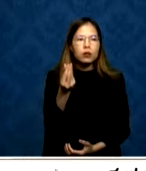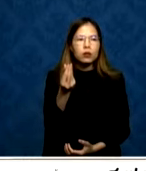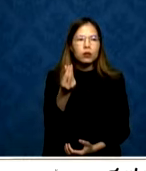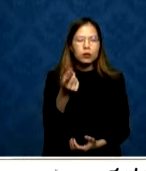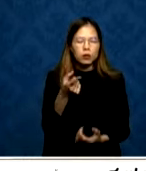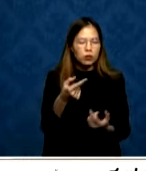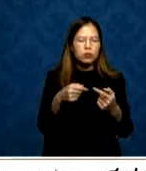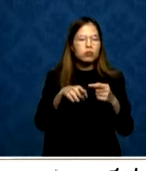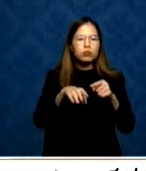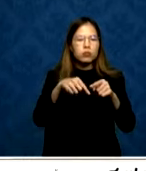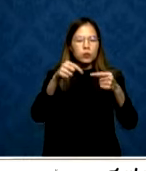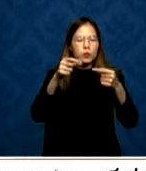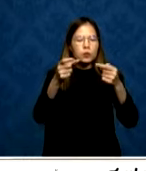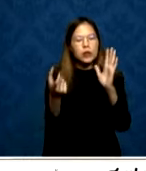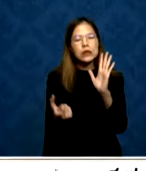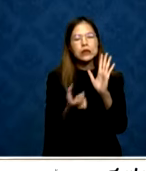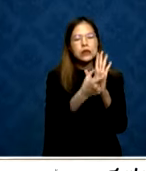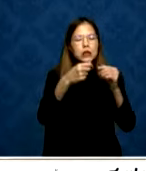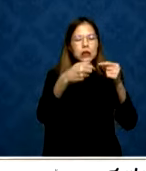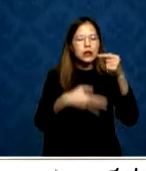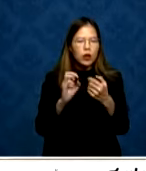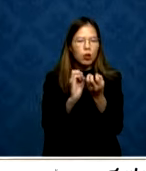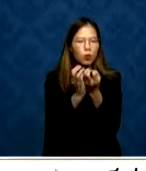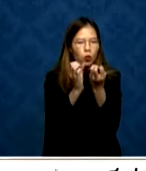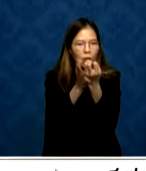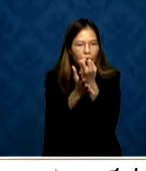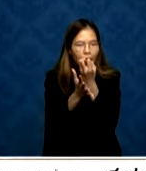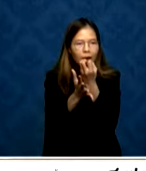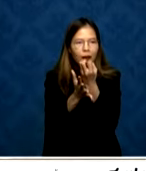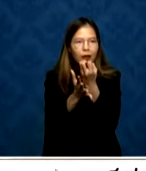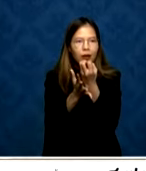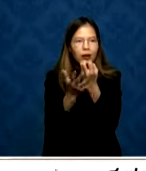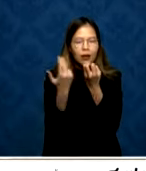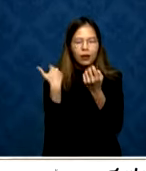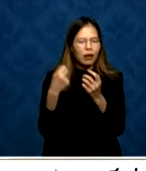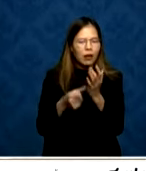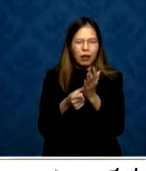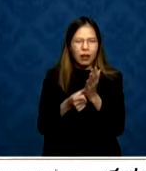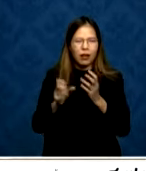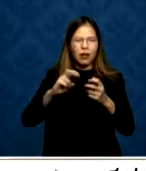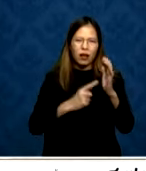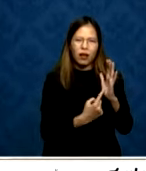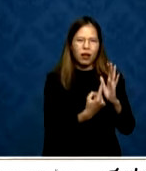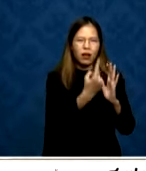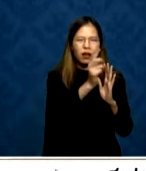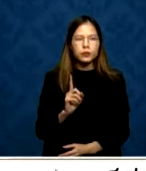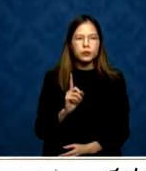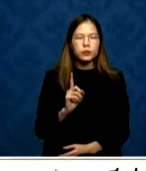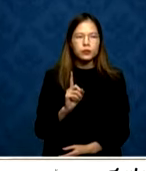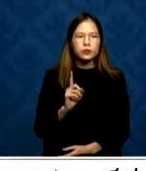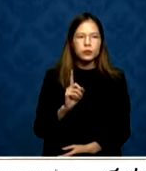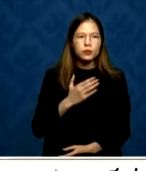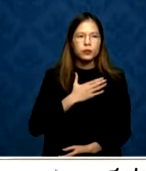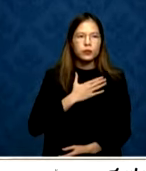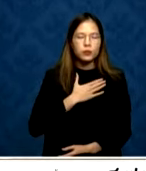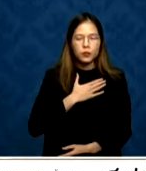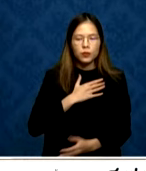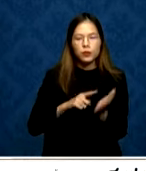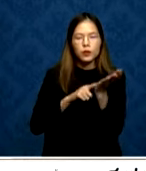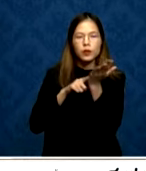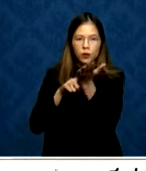ครับที่จะต้องมีคณะกรรมการชุดนี้ดูแลเราไม่เคยแก้ปัญหาที่ต้นเหตุได้เลยผมได้เสน